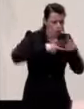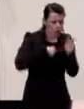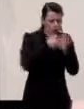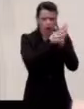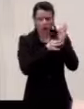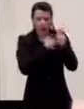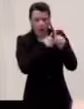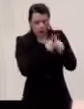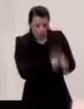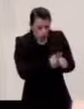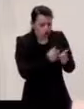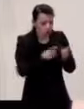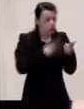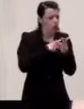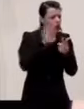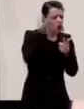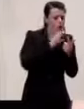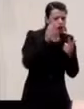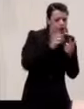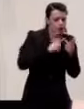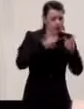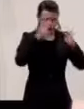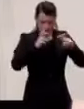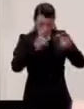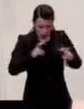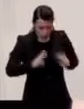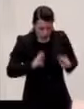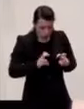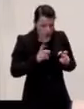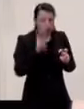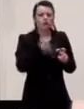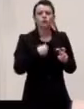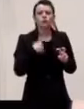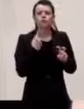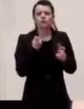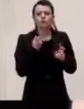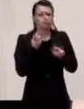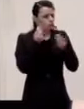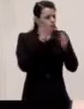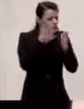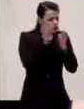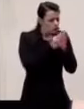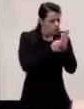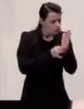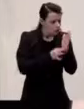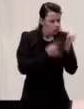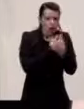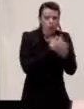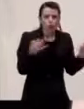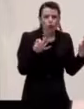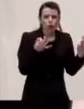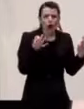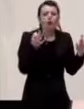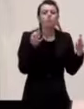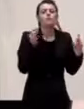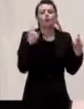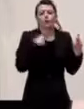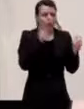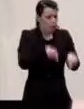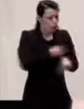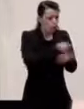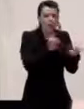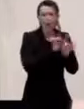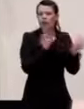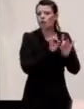su osservazioni, analisi, indicazioni anche puntuali, eventualmente se lo riterrà a massima libertà su anche le